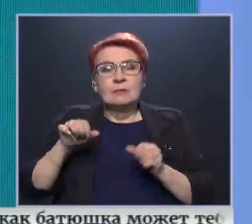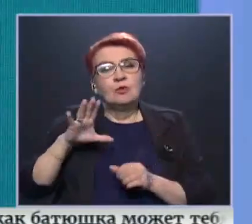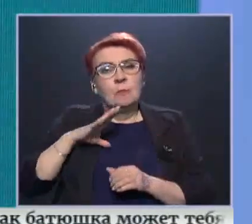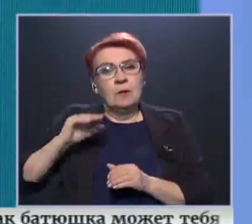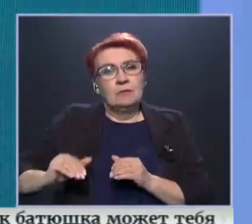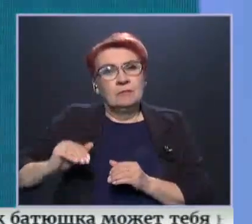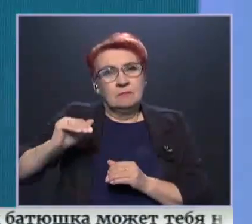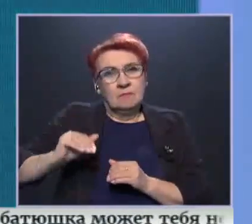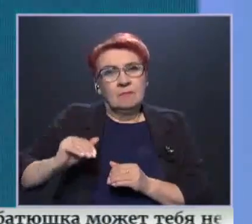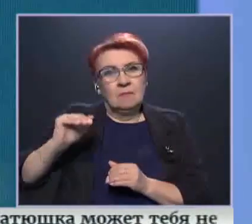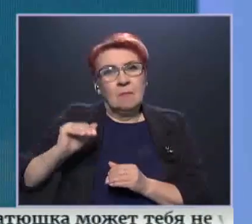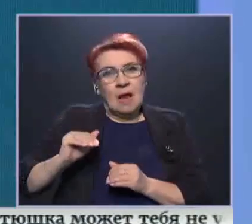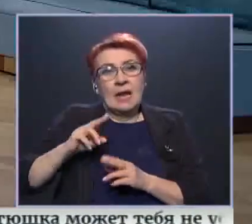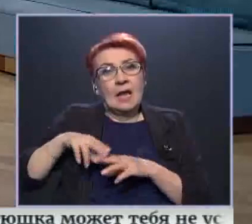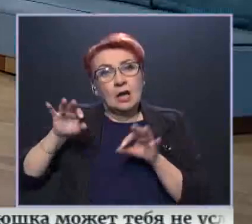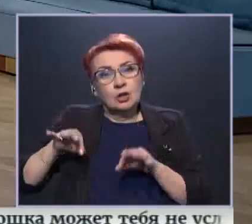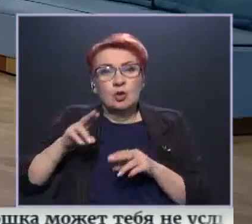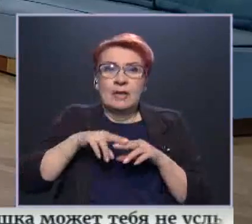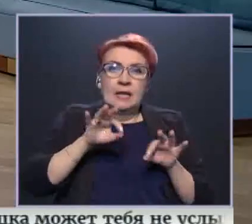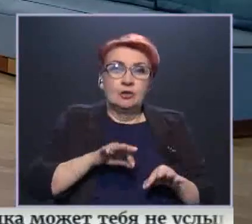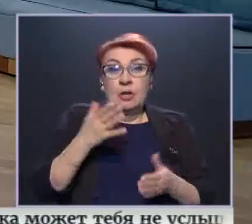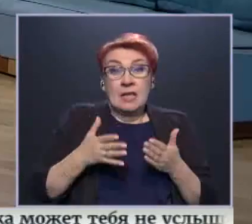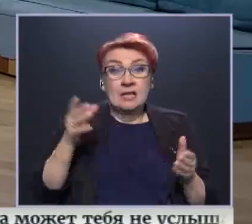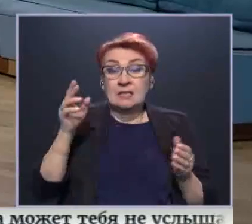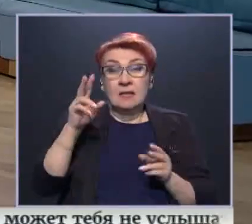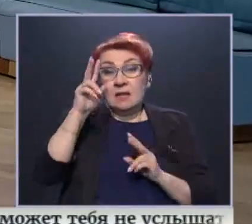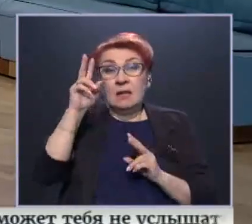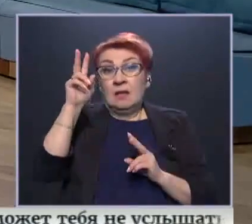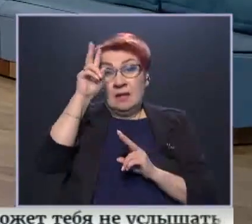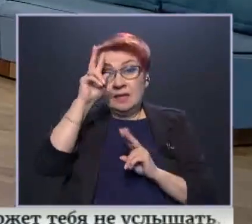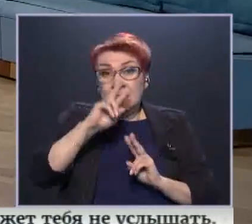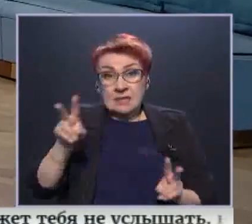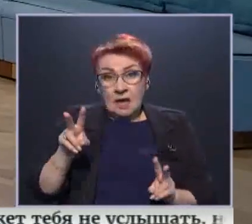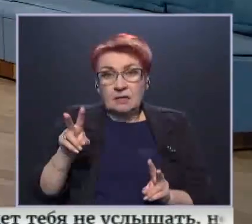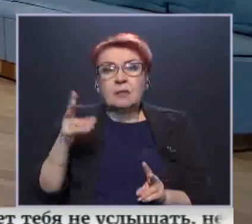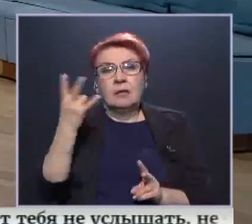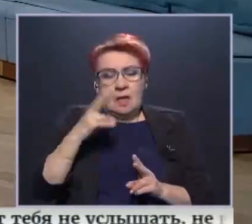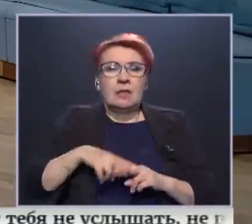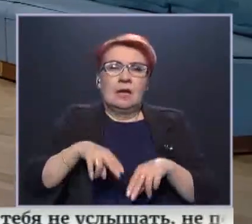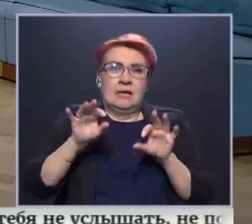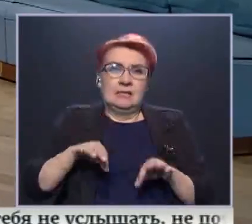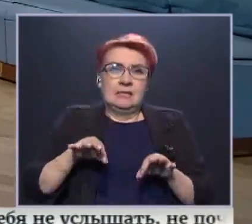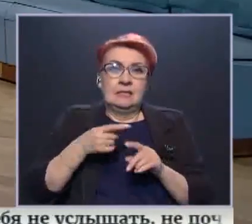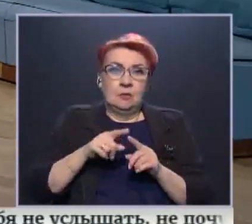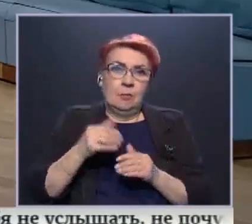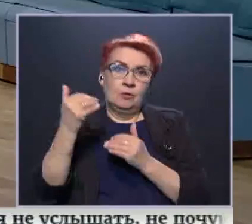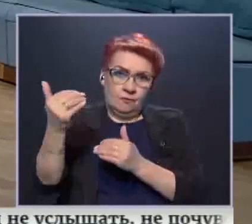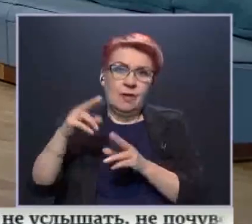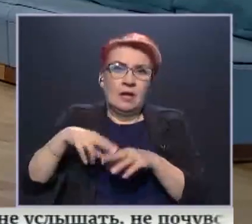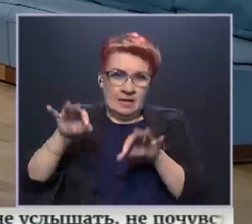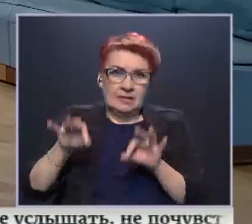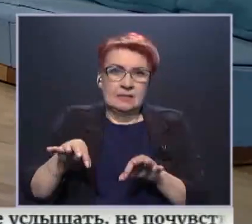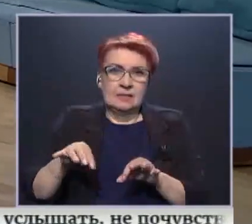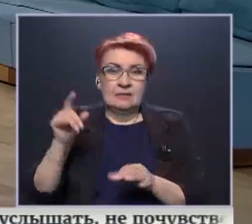крещенные. Вопрос решается очень просто. Если нельзя узнать достоверно, надо креститься. Угу. Об этом нужно говорить батюшке перед...